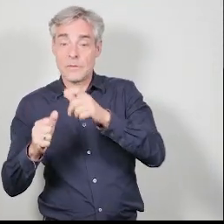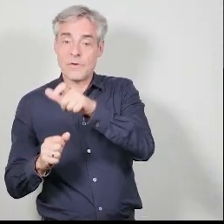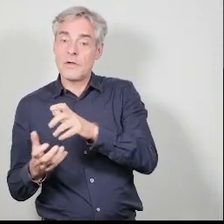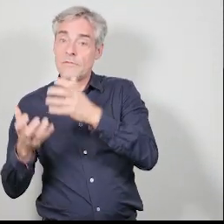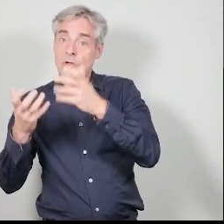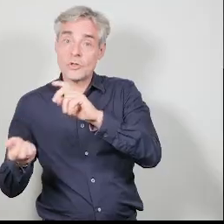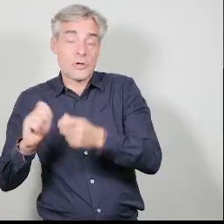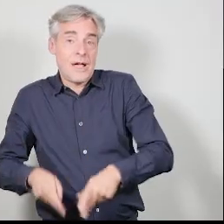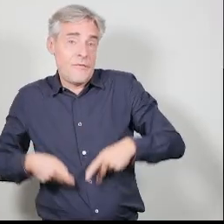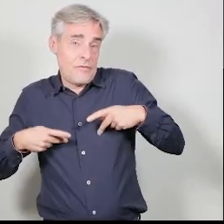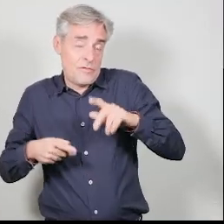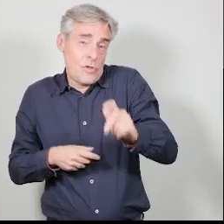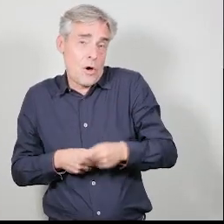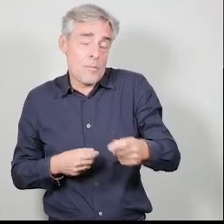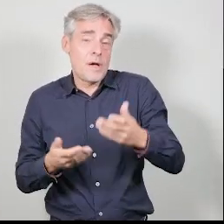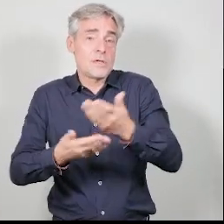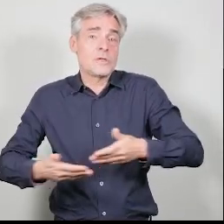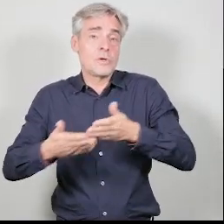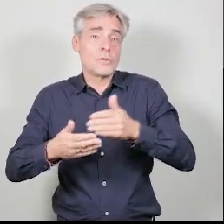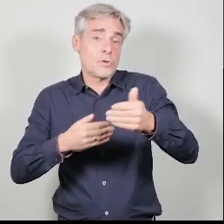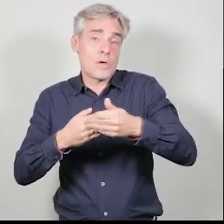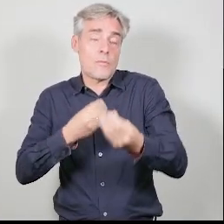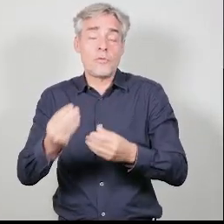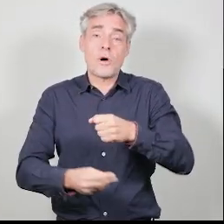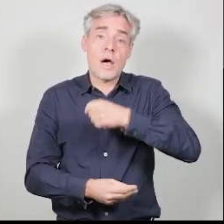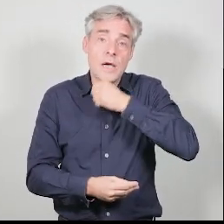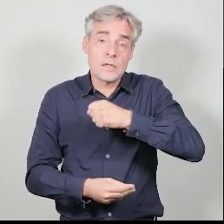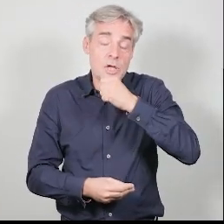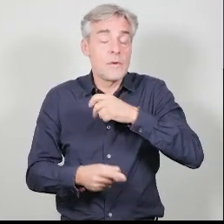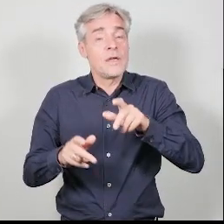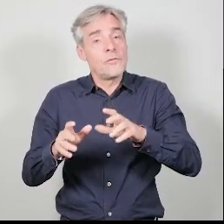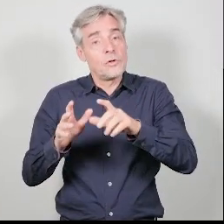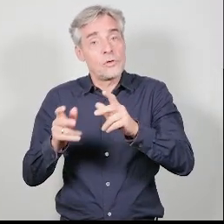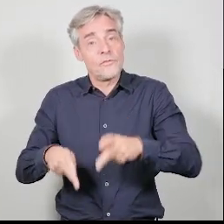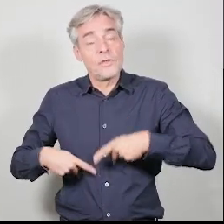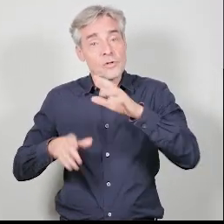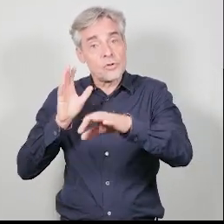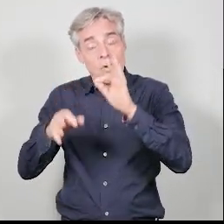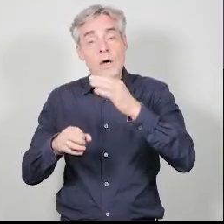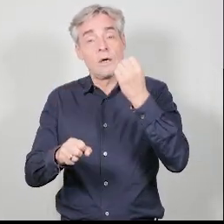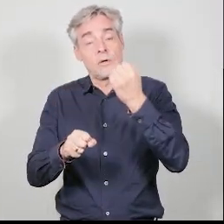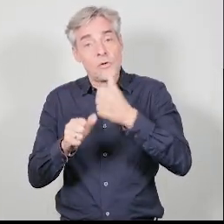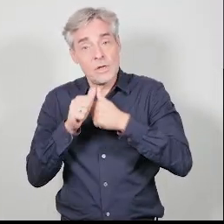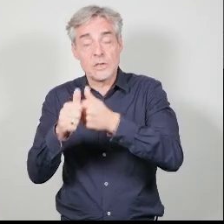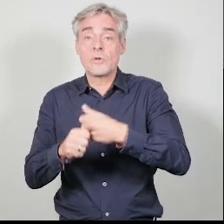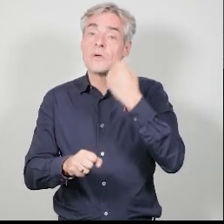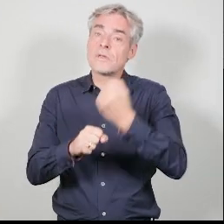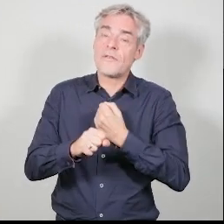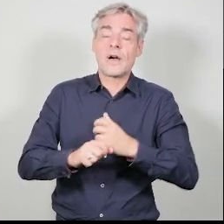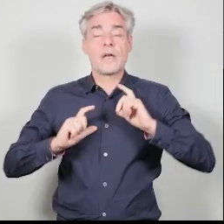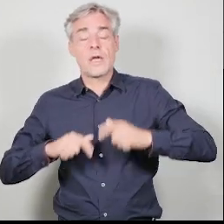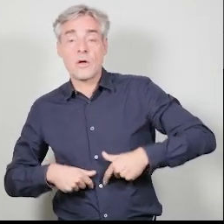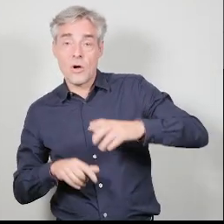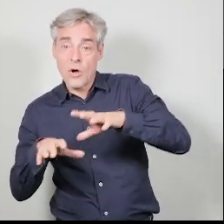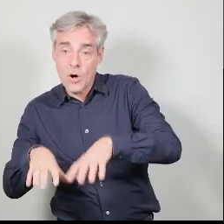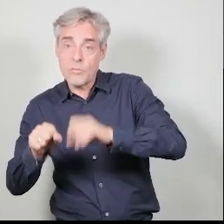personnes qui vivent tout simplement, qu'elles soient en situation de handicap ou âgées. Il faut qu'on les suive dans leur vie, dans leur choix de vie, au travail, à l'école, dans l'emploi, mais aussi